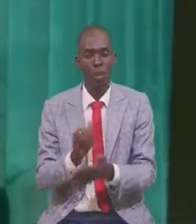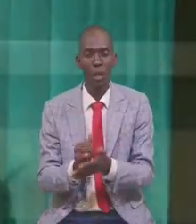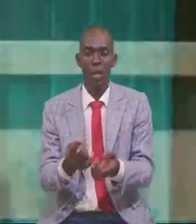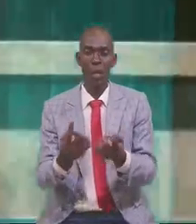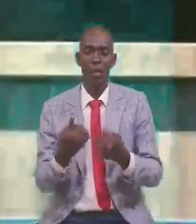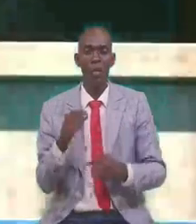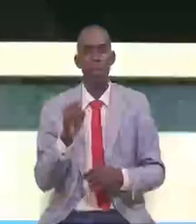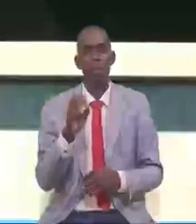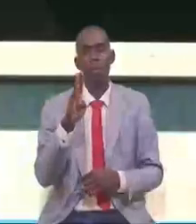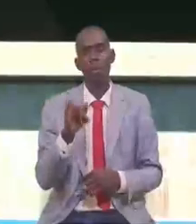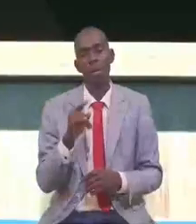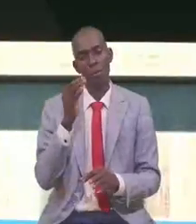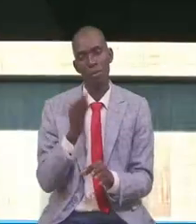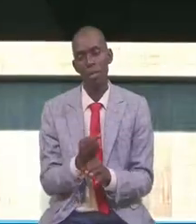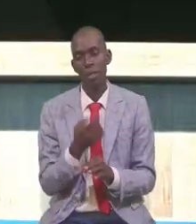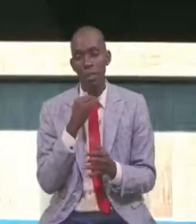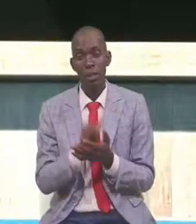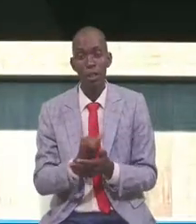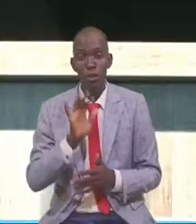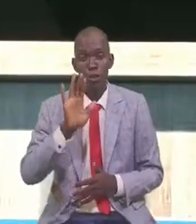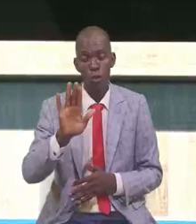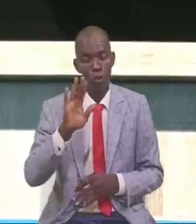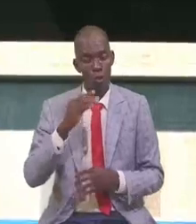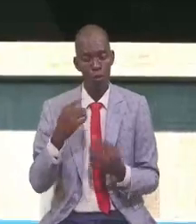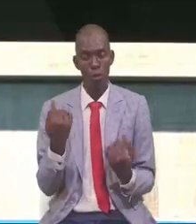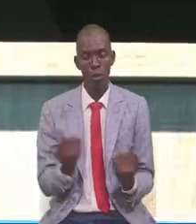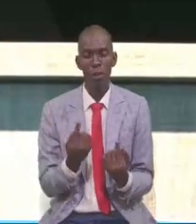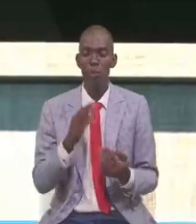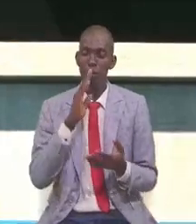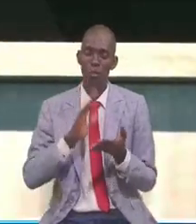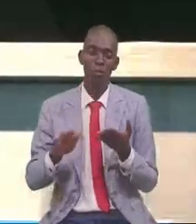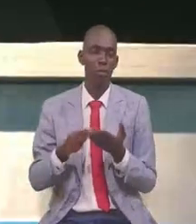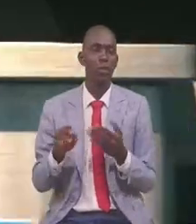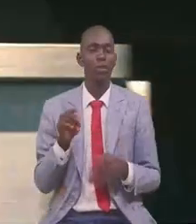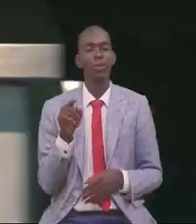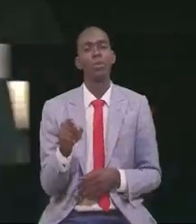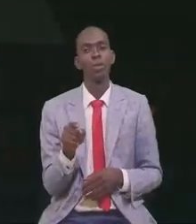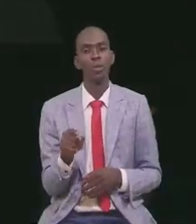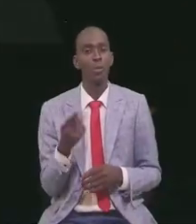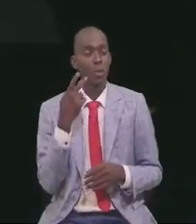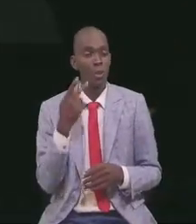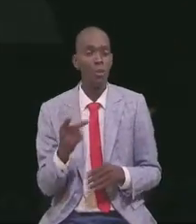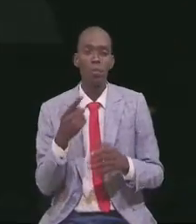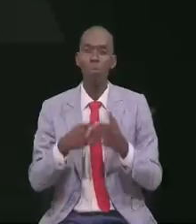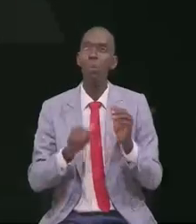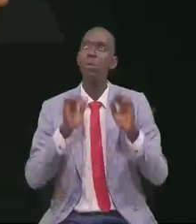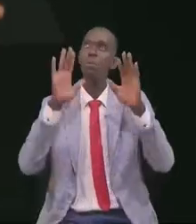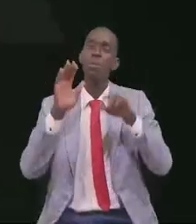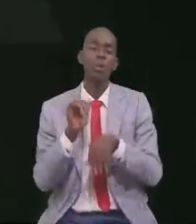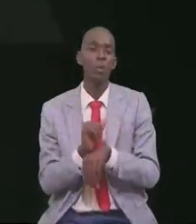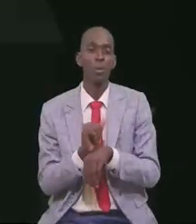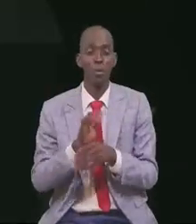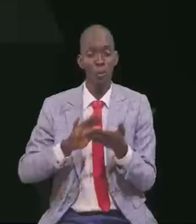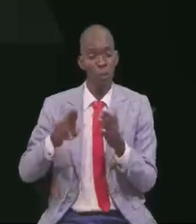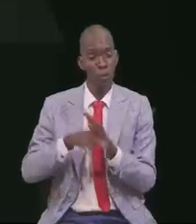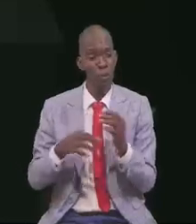dit, tes péchés sont pardonnés. Un seul miracle, le pardon des péchés, la libération du